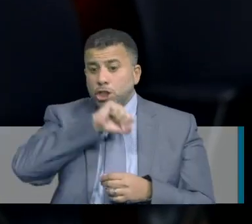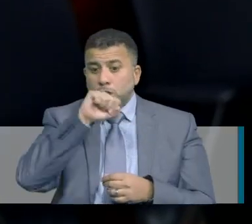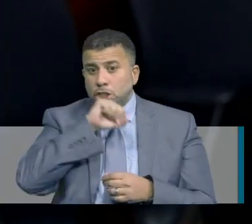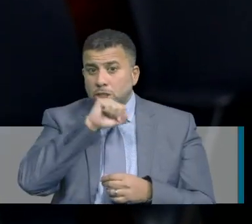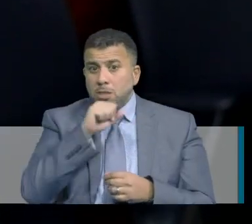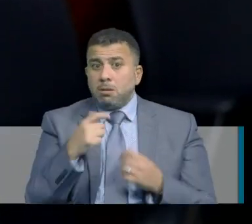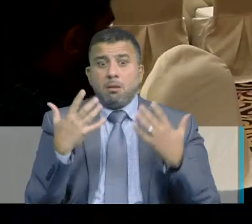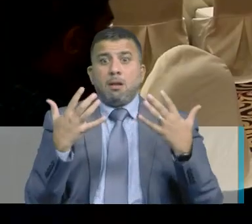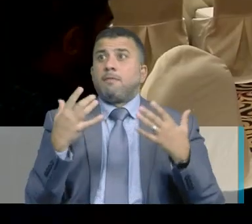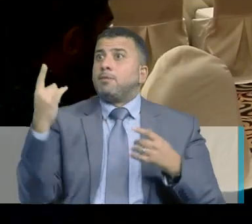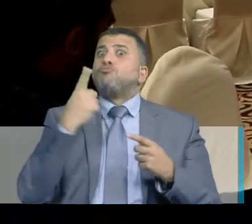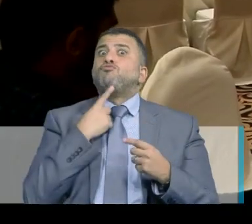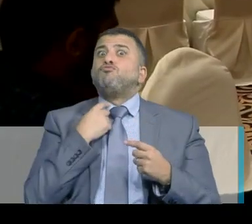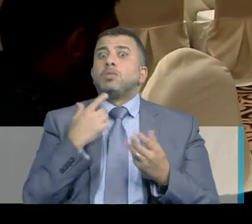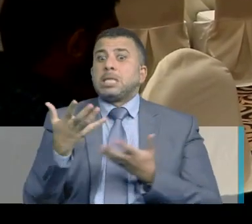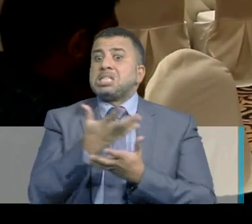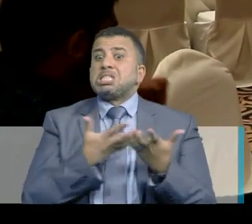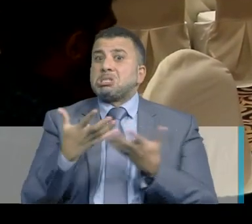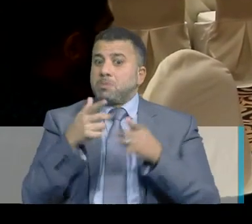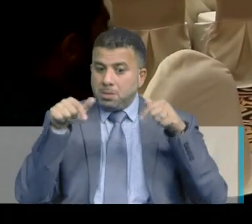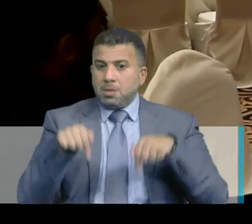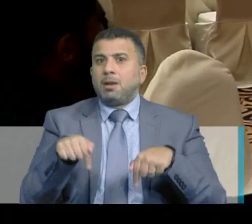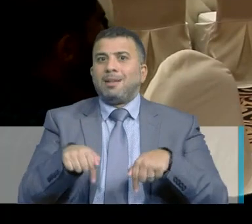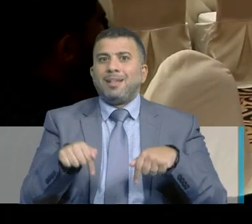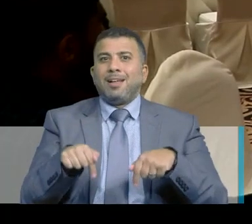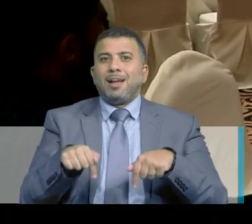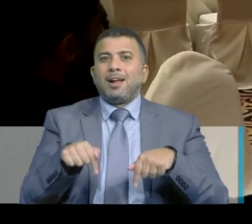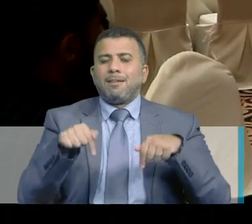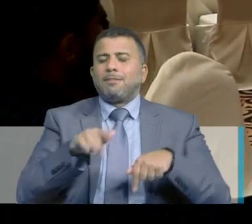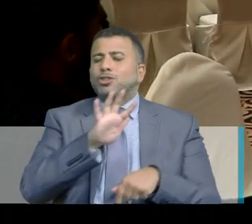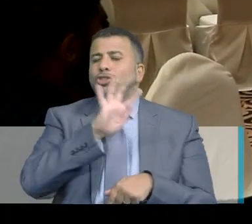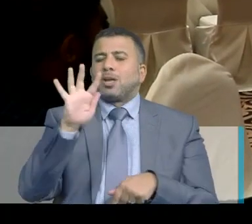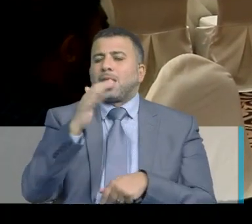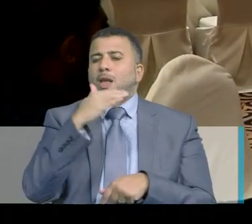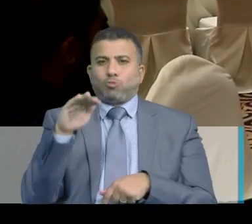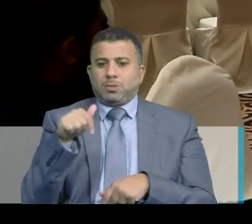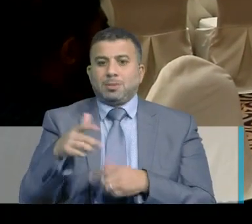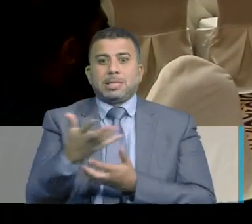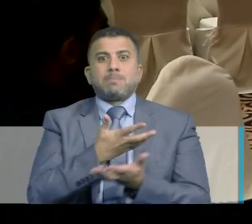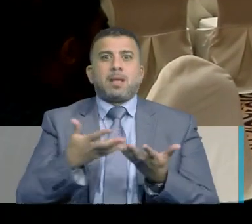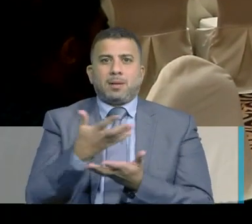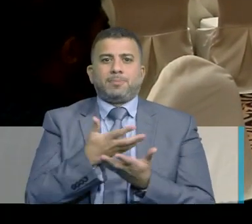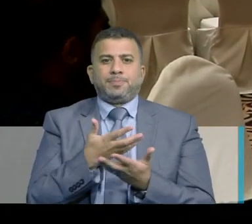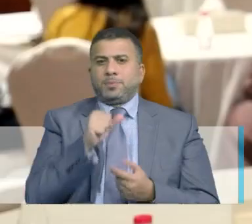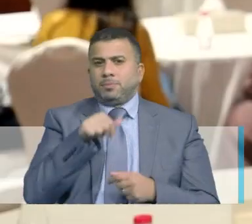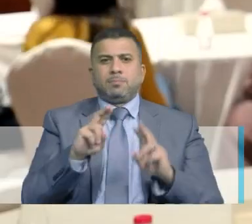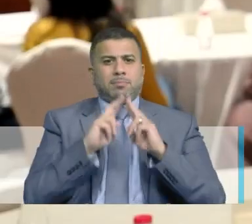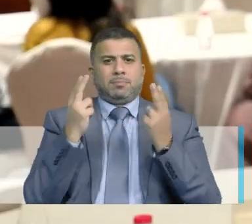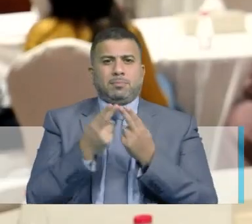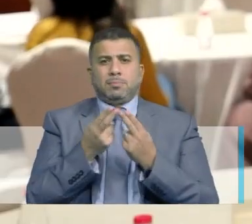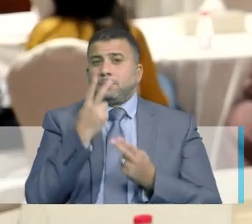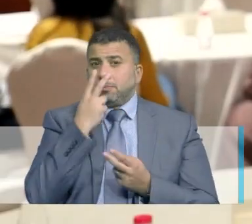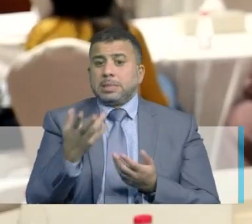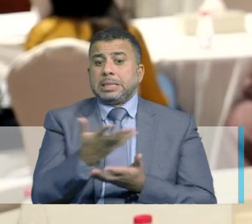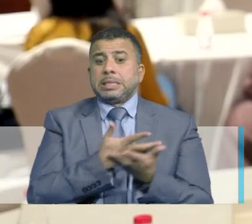الوجهه الافضل للاستثمار في منطقه الشرق الاوسط هذا الملتقى ياتي الاستعراض